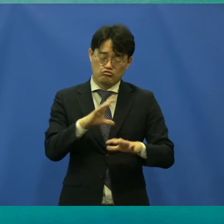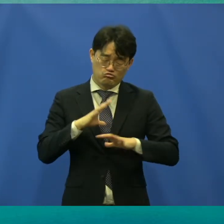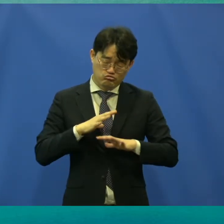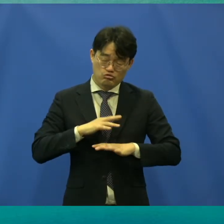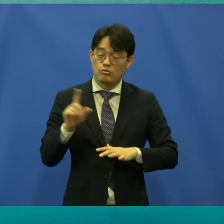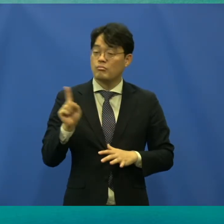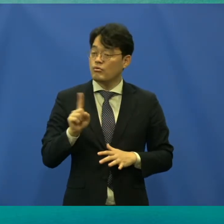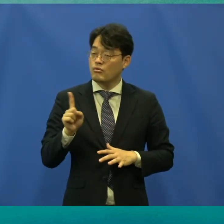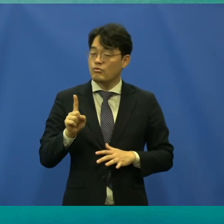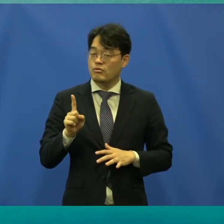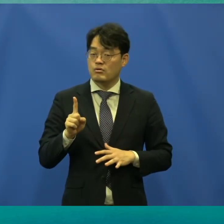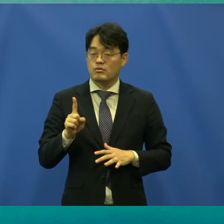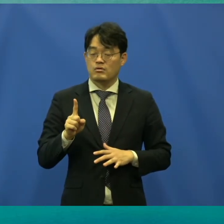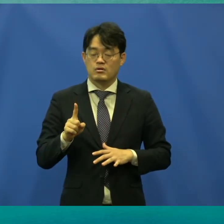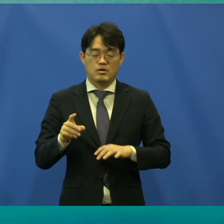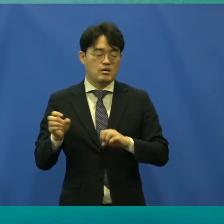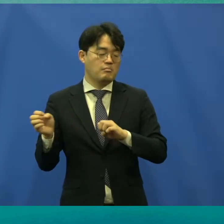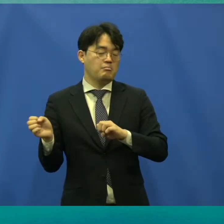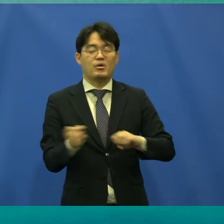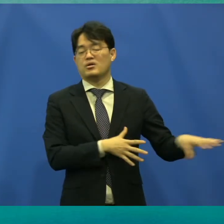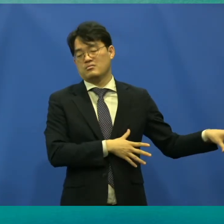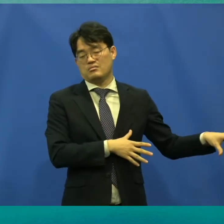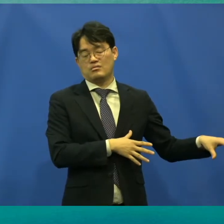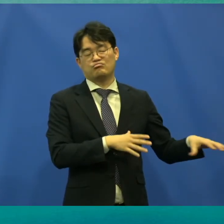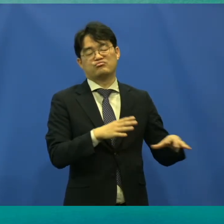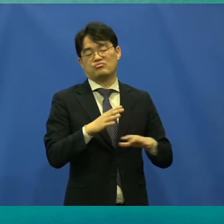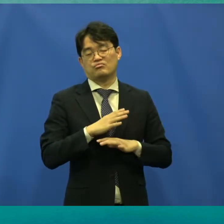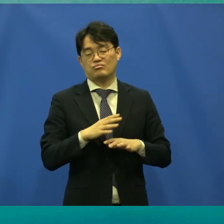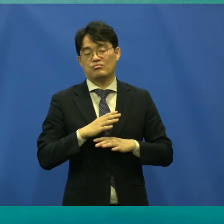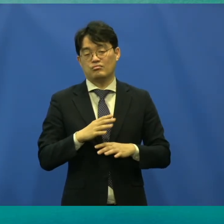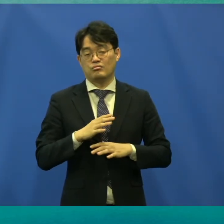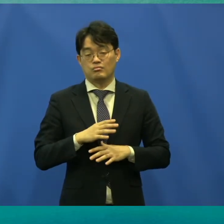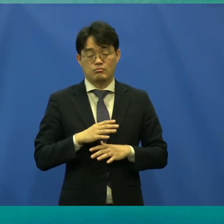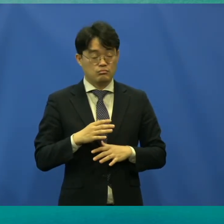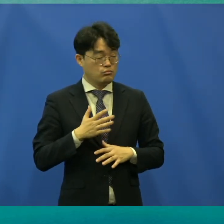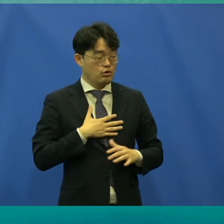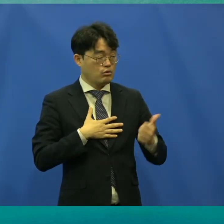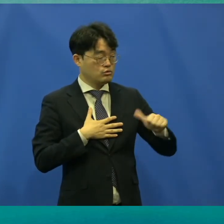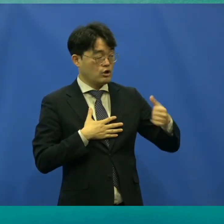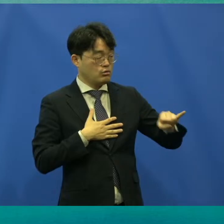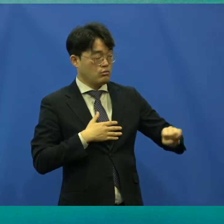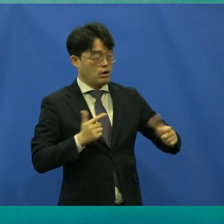거절하는 거예요. 버림을 받은 자는 간섭할 필요가 없습니다.